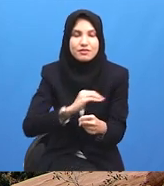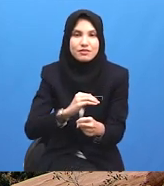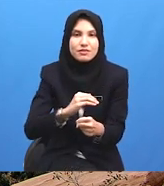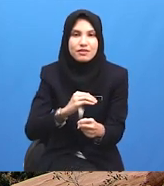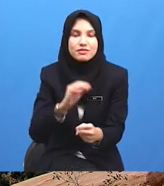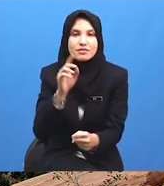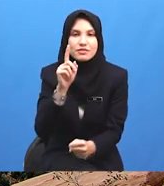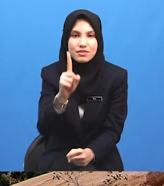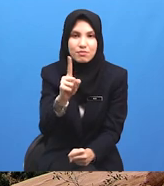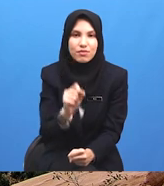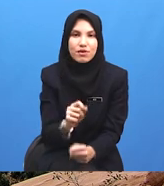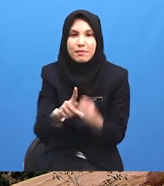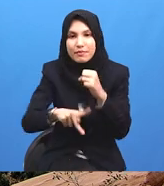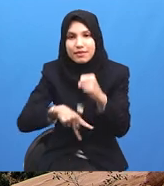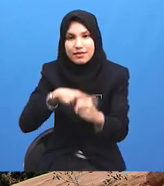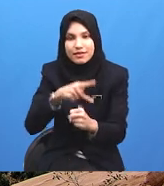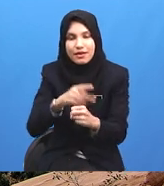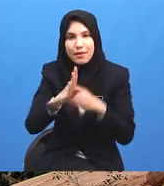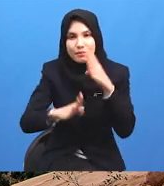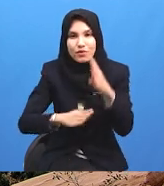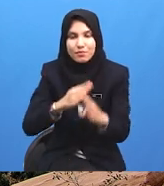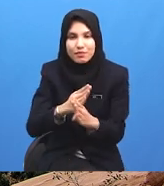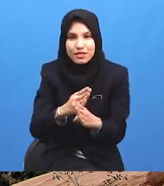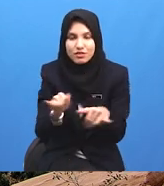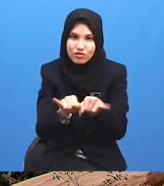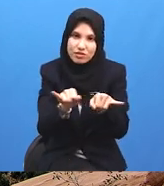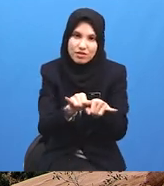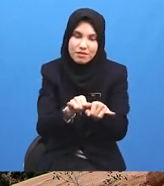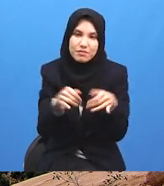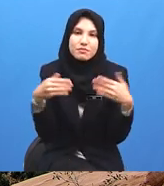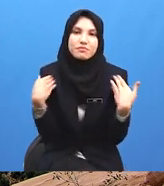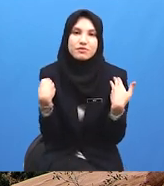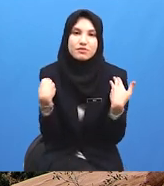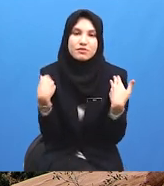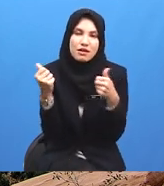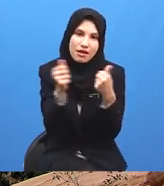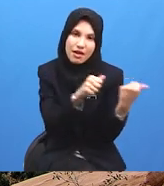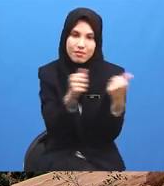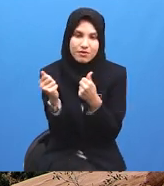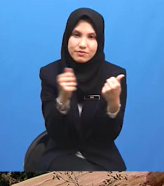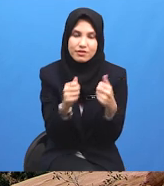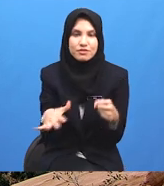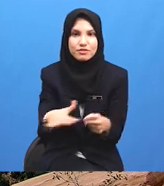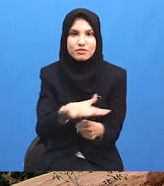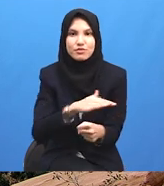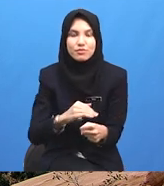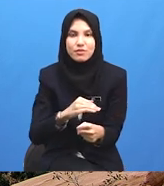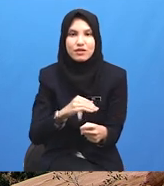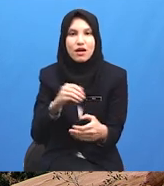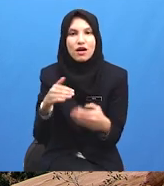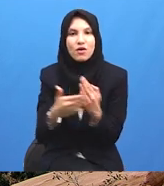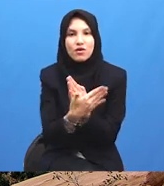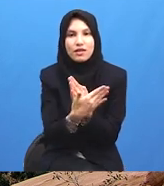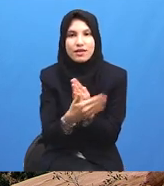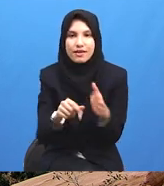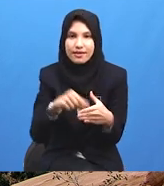sesebuah planet. Bumi kita juga mempunyai atmosfera yang diselubungi oleh gas-gas